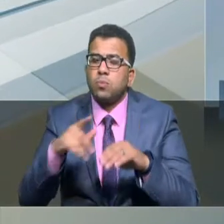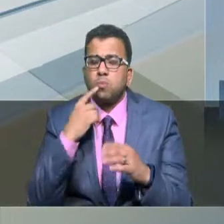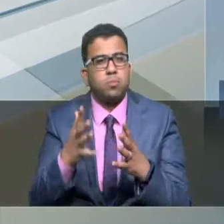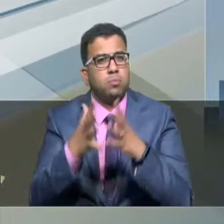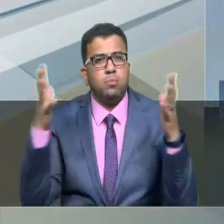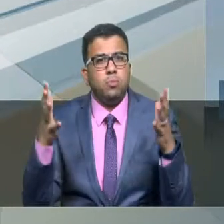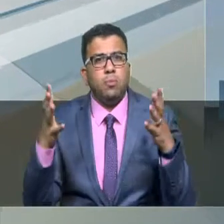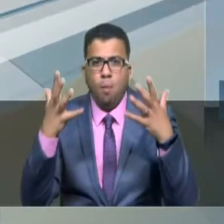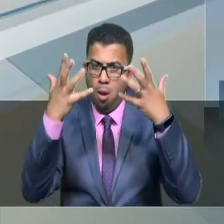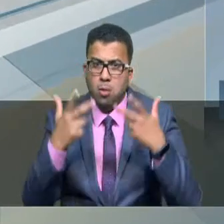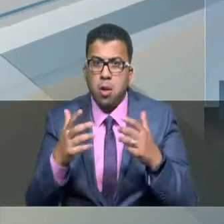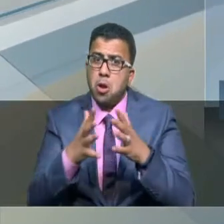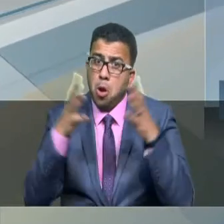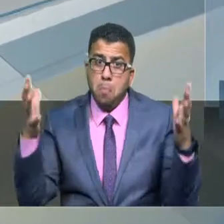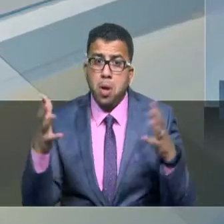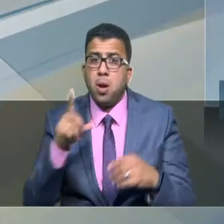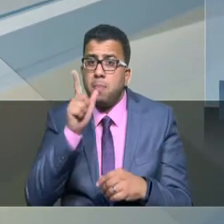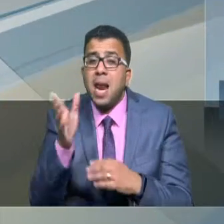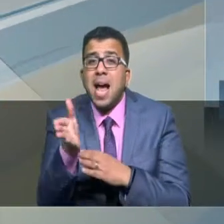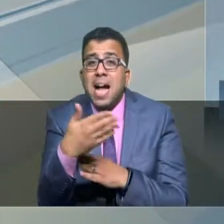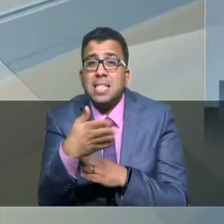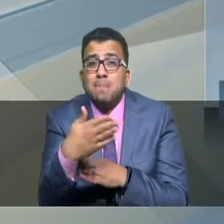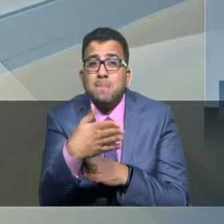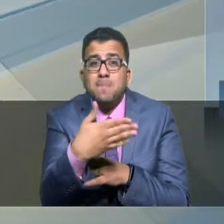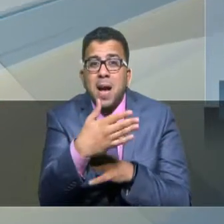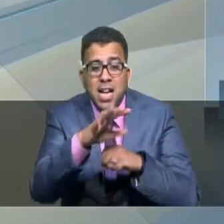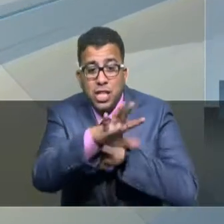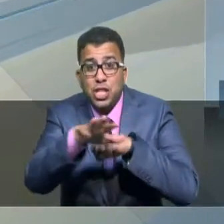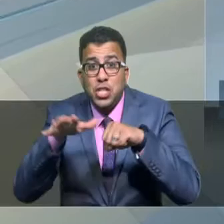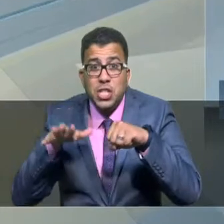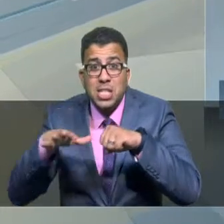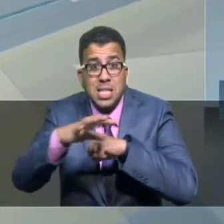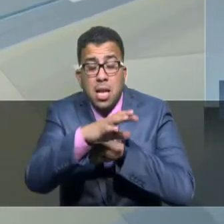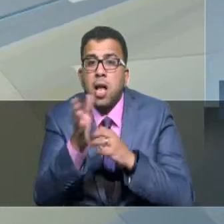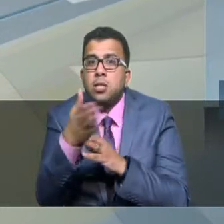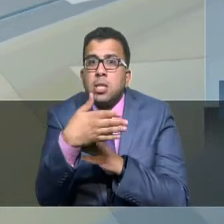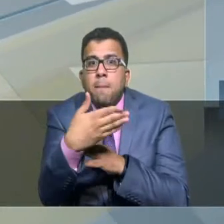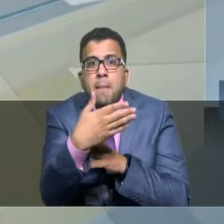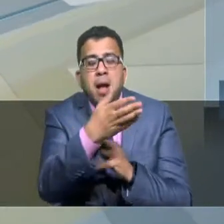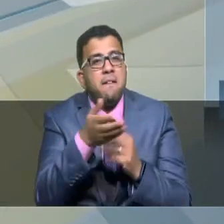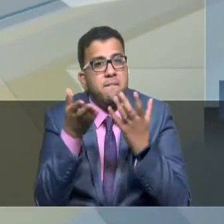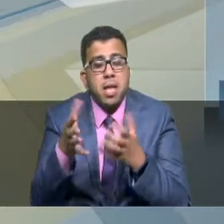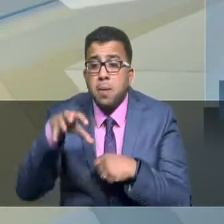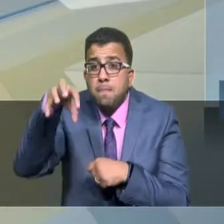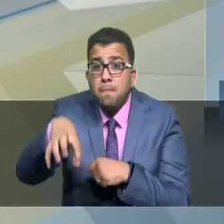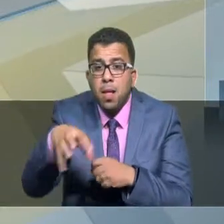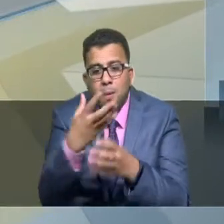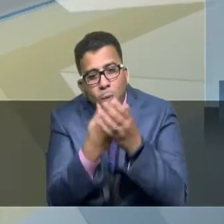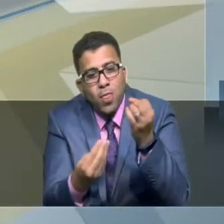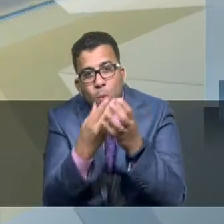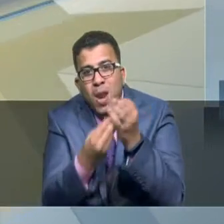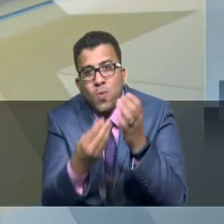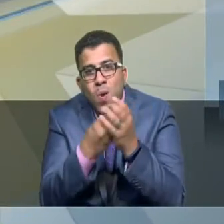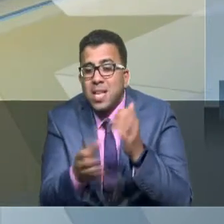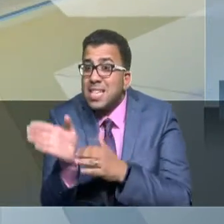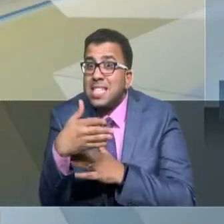أعداد كبيرة وكميات كبيرة من الأسماك حوالي الجزيرة، لأنها مثل ما ذكرت لك هي منطقة لتوالد الأسماك وهي